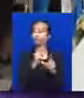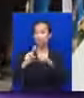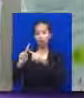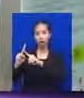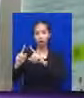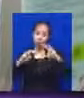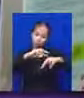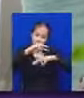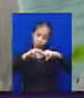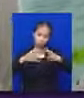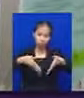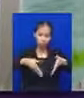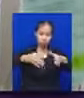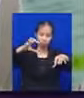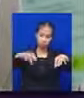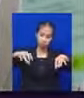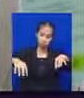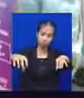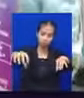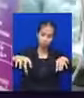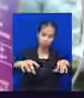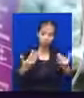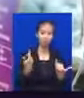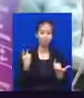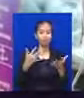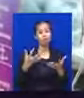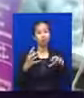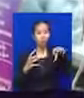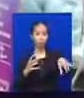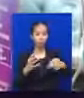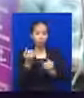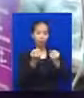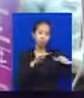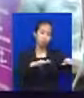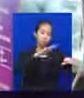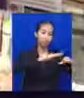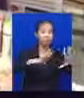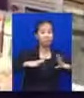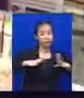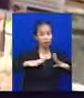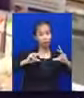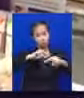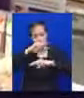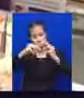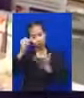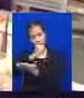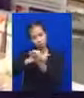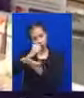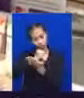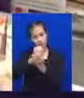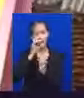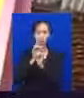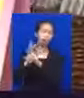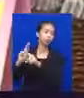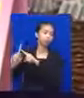นถนนสายหลักและสายรองหรือจุดจอดจุดพักรถและคุมเข้มตรวจวัดสารเสพติดและแอลกอฮอล์พนักงานขับรถและผู้ประ